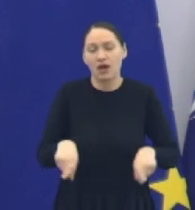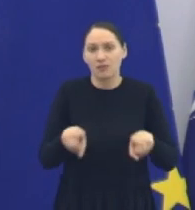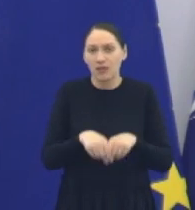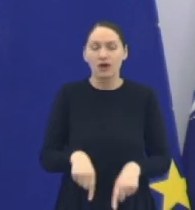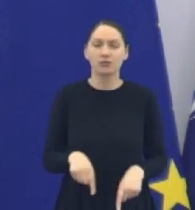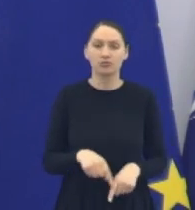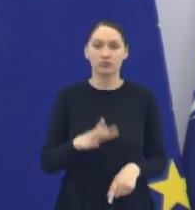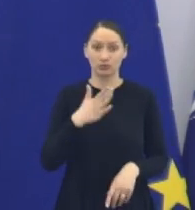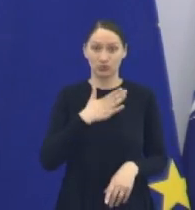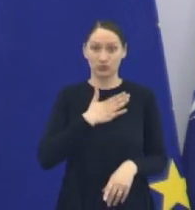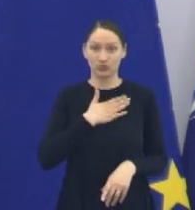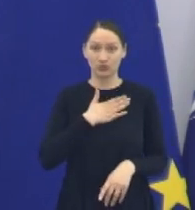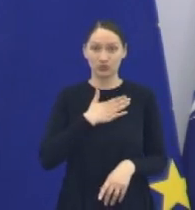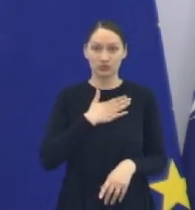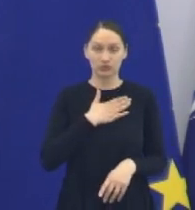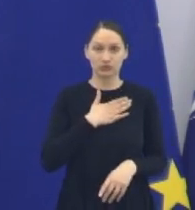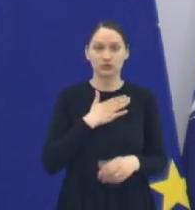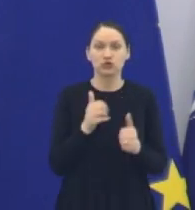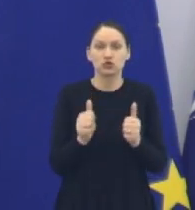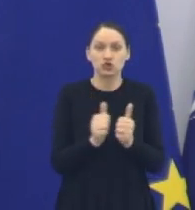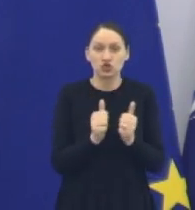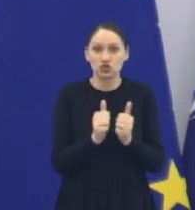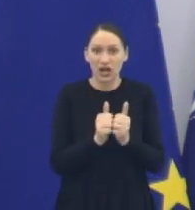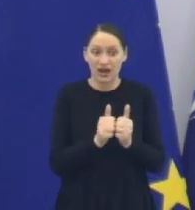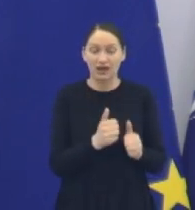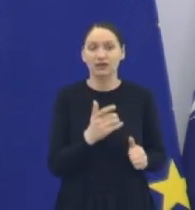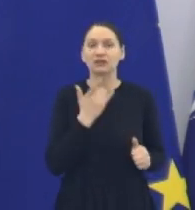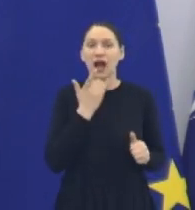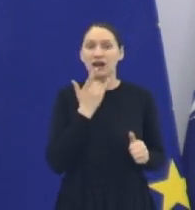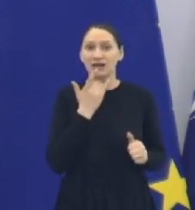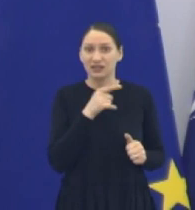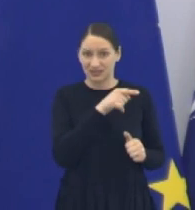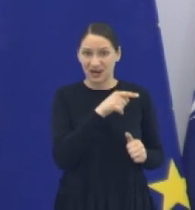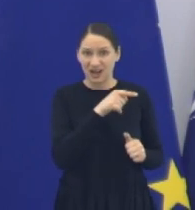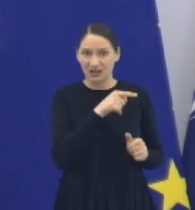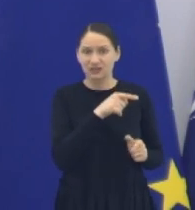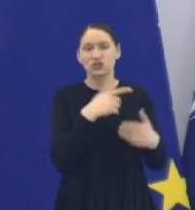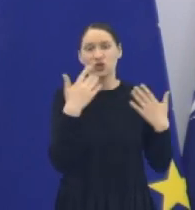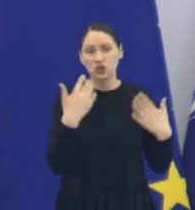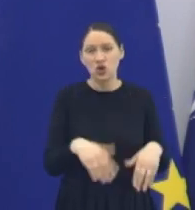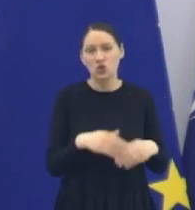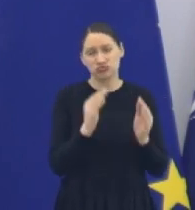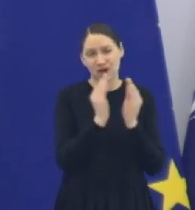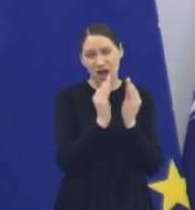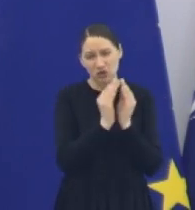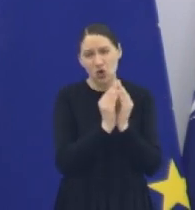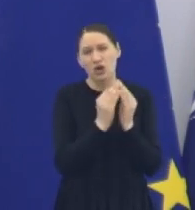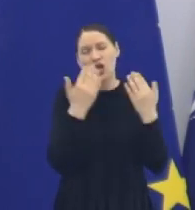mūsų gretimoje esančioje vietovėje, Kaliningrado srityje, branduoliniai ginklai